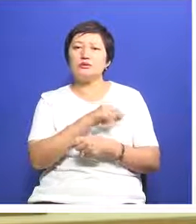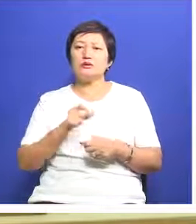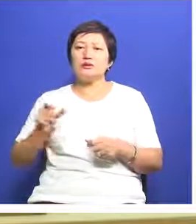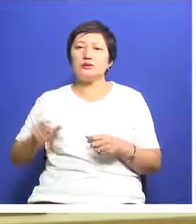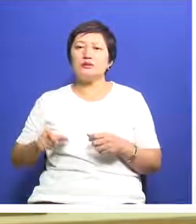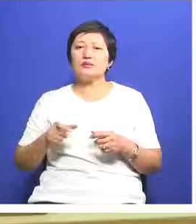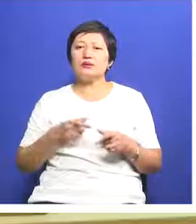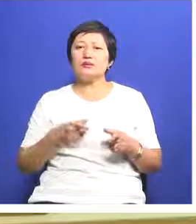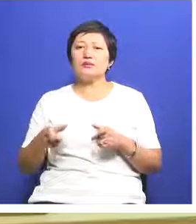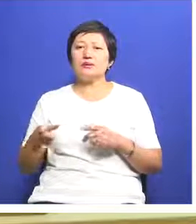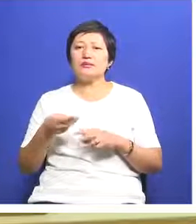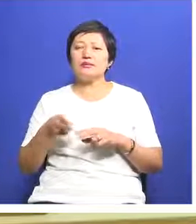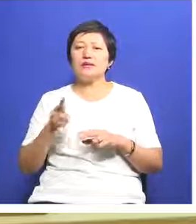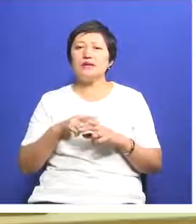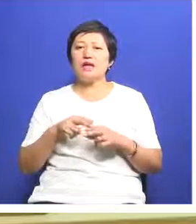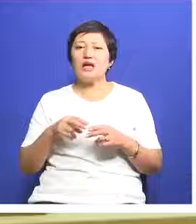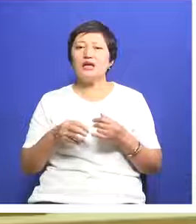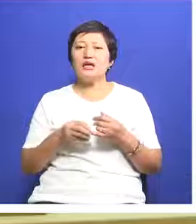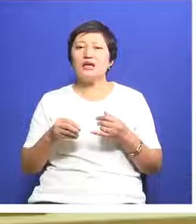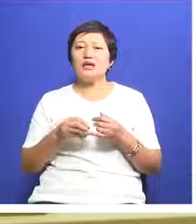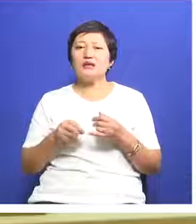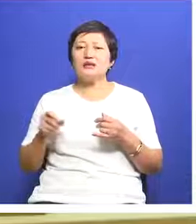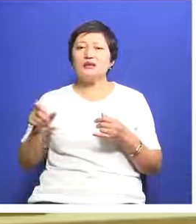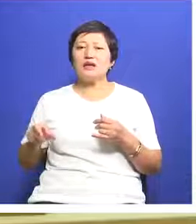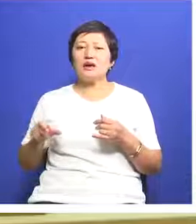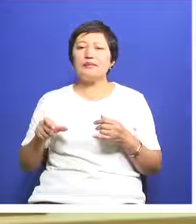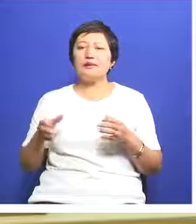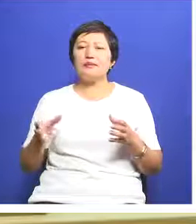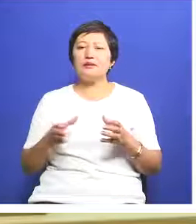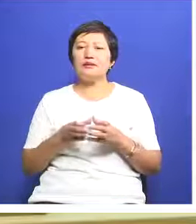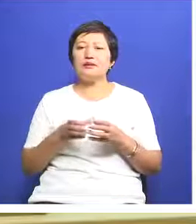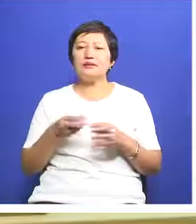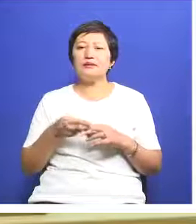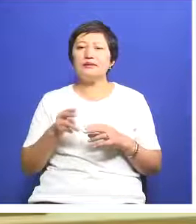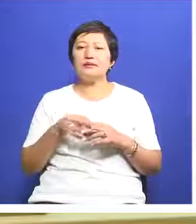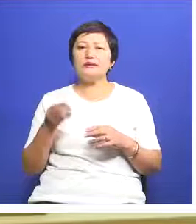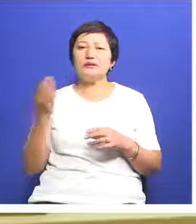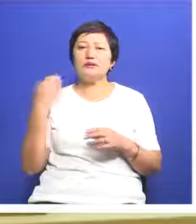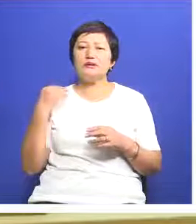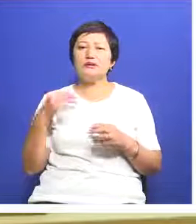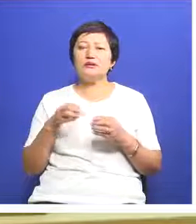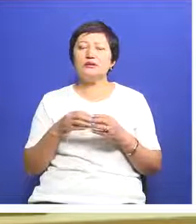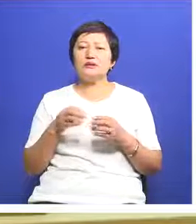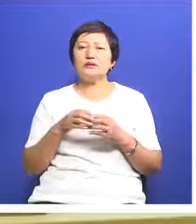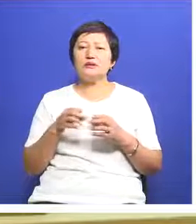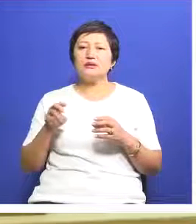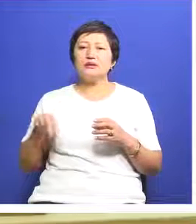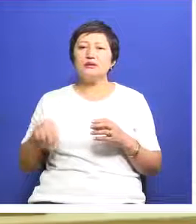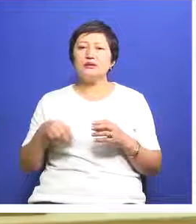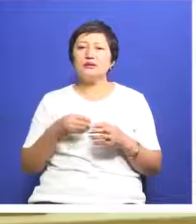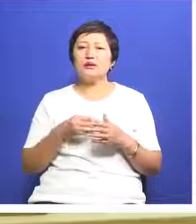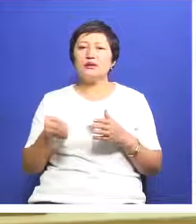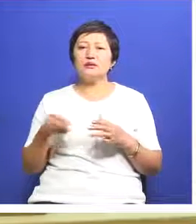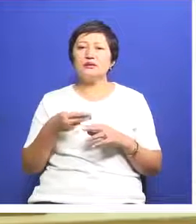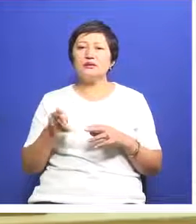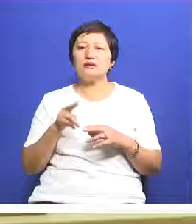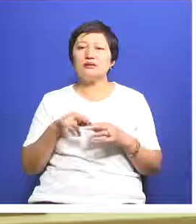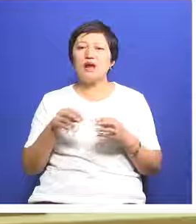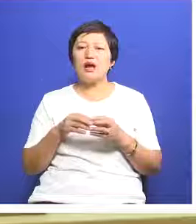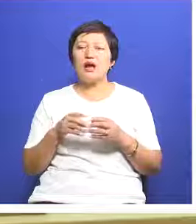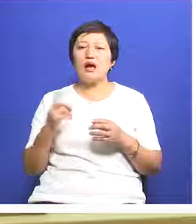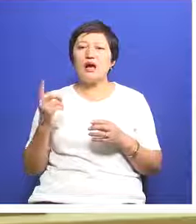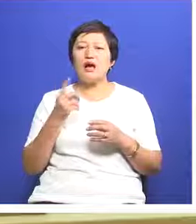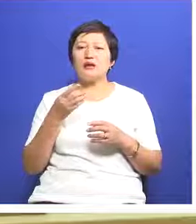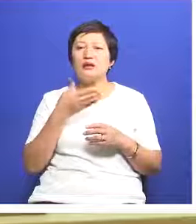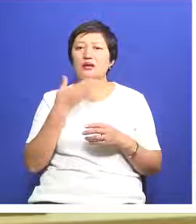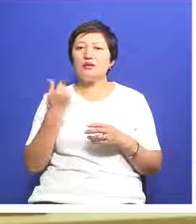береміз. Бүгін егін жиятын адамға ғана қамтамасыз етіп жатырмыз. Ертеңгі жиын адам ертең алады, арғын жиятын адам арғын алады. Алдын